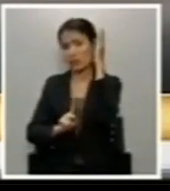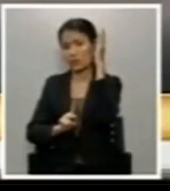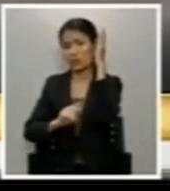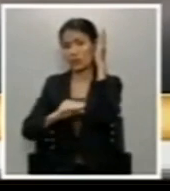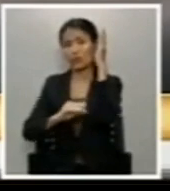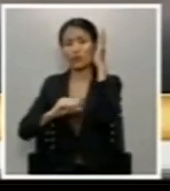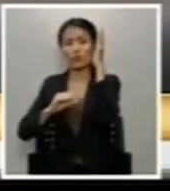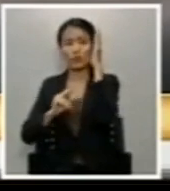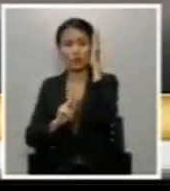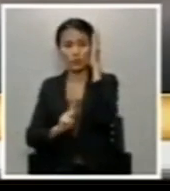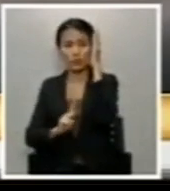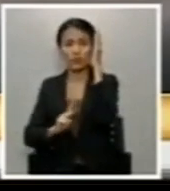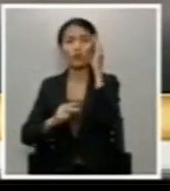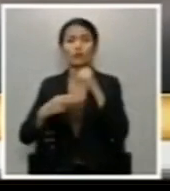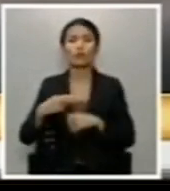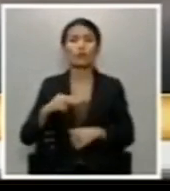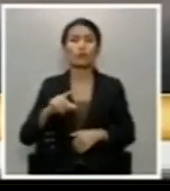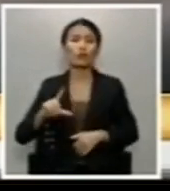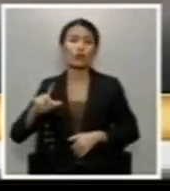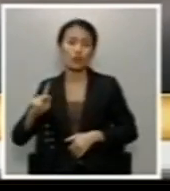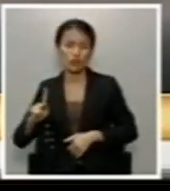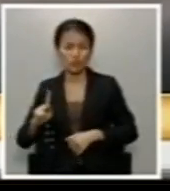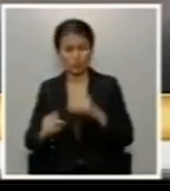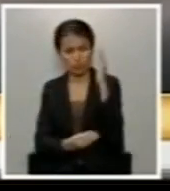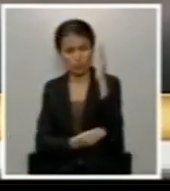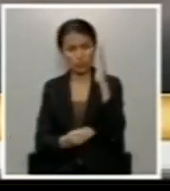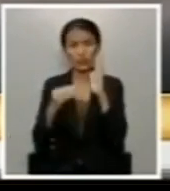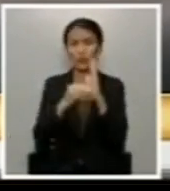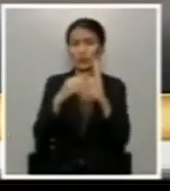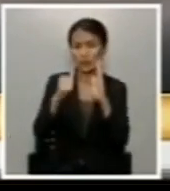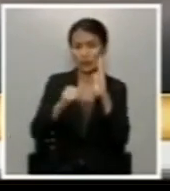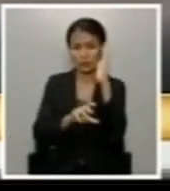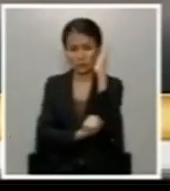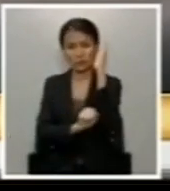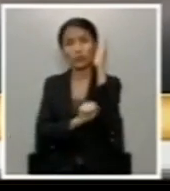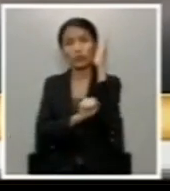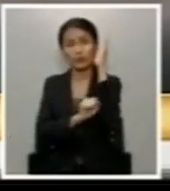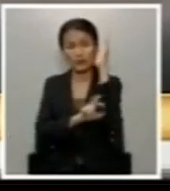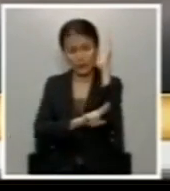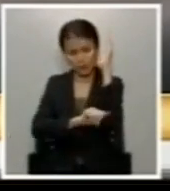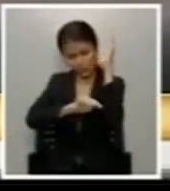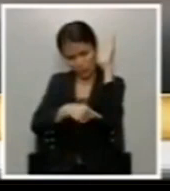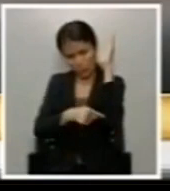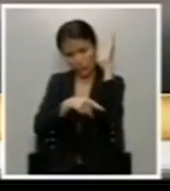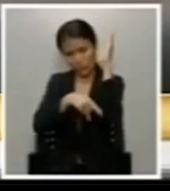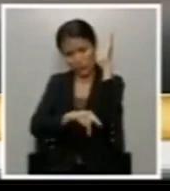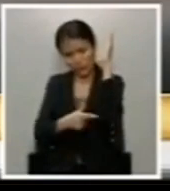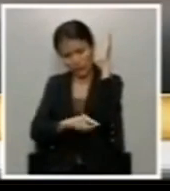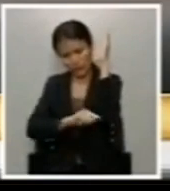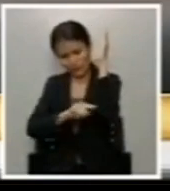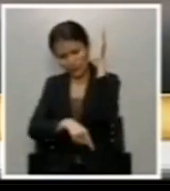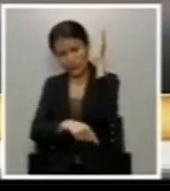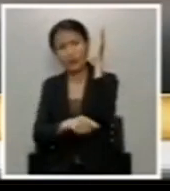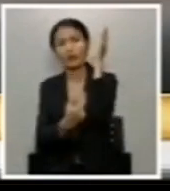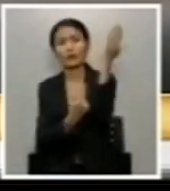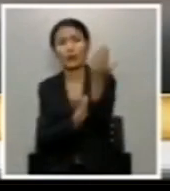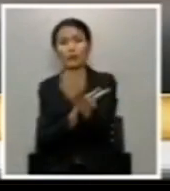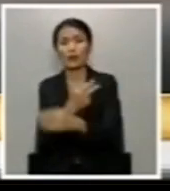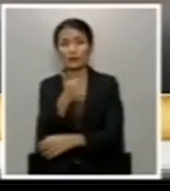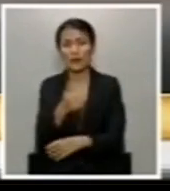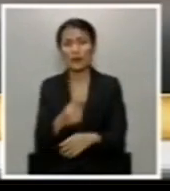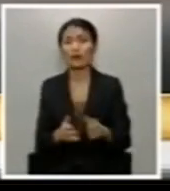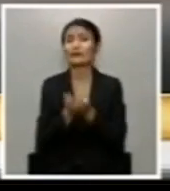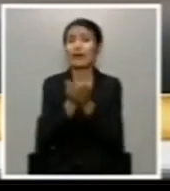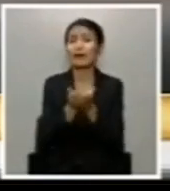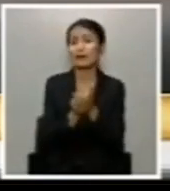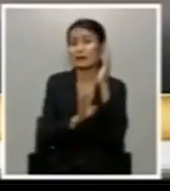กเราสามารถสร้างรถไฟเชื่อมจากสุราษฎร์ลงมาถึงพังงาลงมาถึงภูเก็ตเราสามารถสร้างท่าเรือเชื่อมจากกระบี่เ